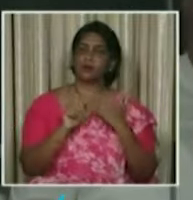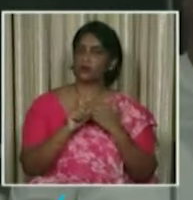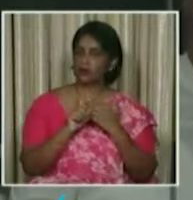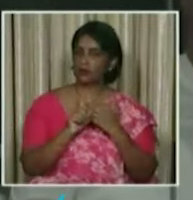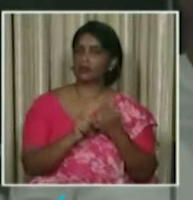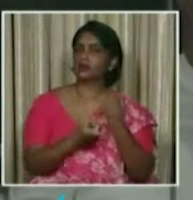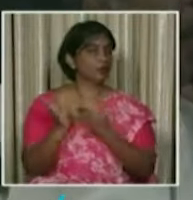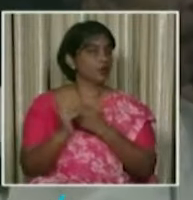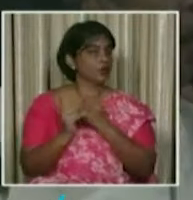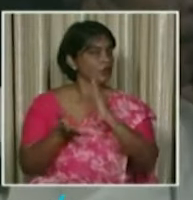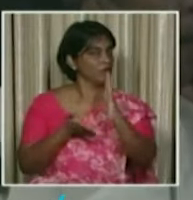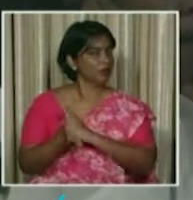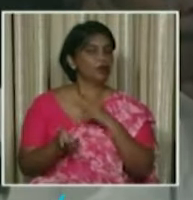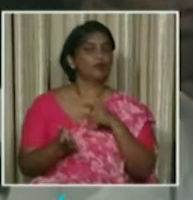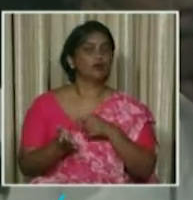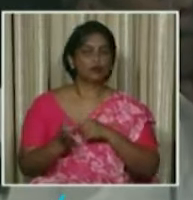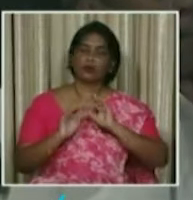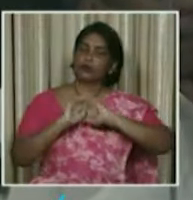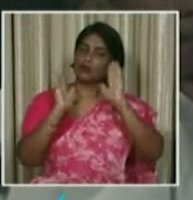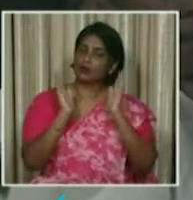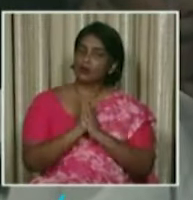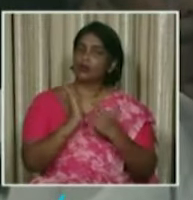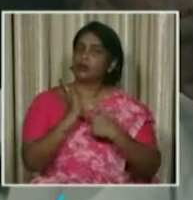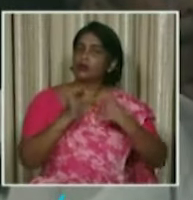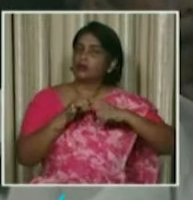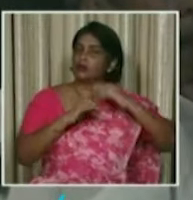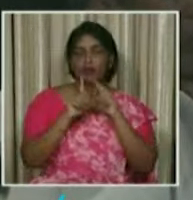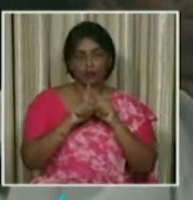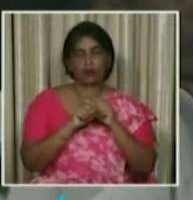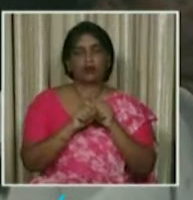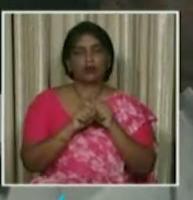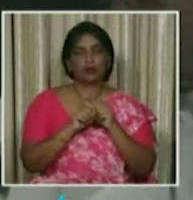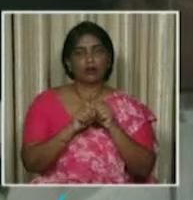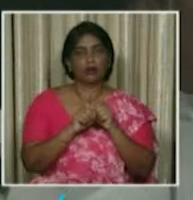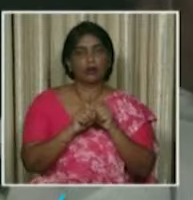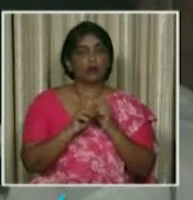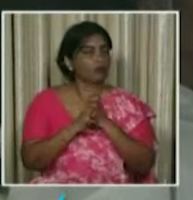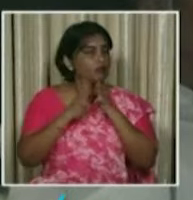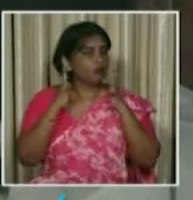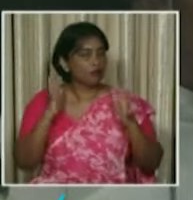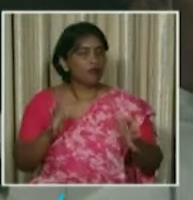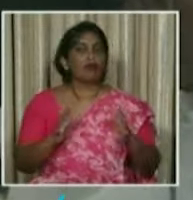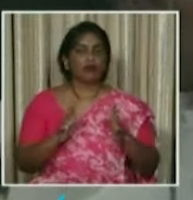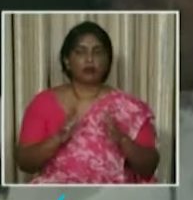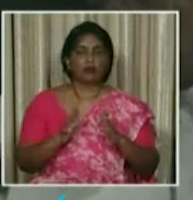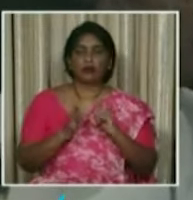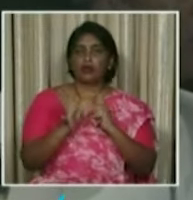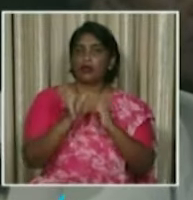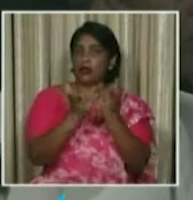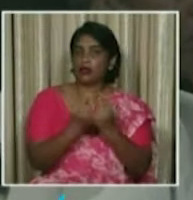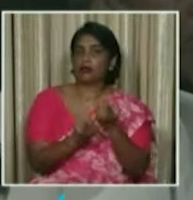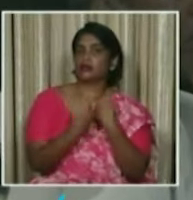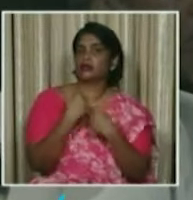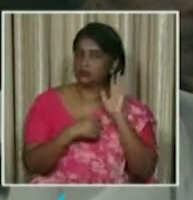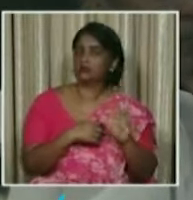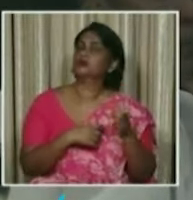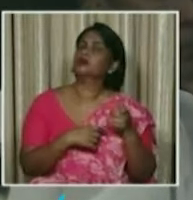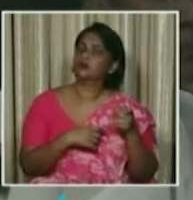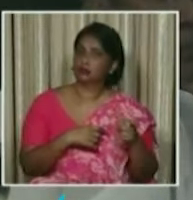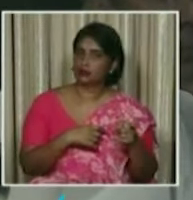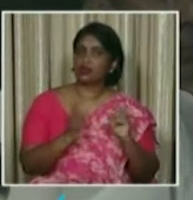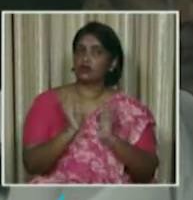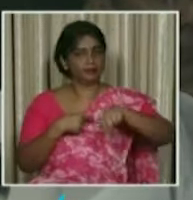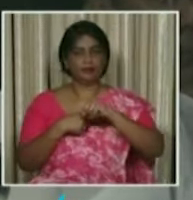කරගෙන, හරි මේ තියෙන්නේ සමස්ත ප්‍රසම්පාදන ක්‍රියාවලිය පිළිබඳ පුළුල් වෝහාරික විගණනයක් සිද්ධ කර යුතුයි කියන එක තමයි